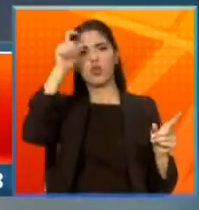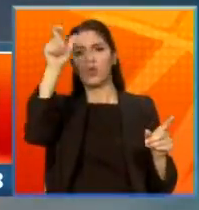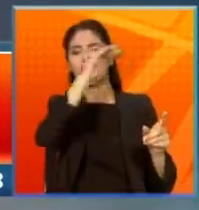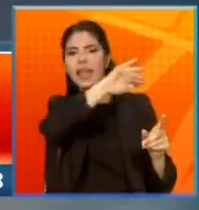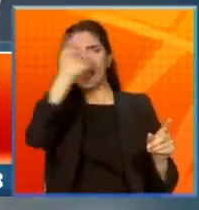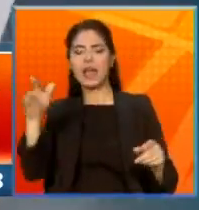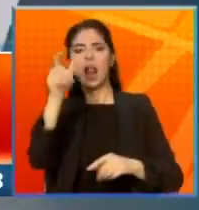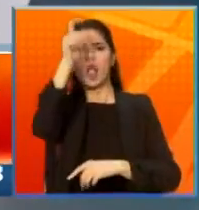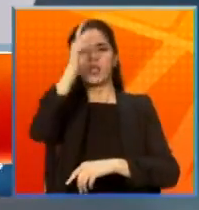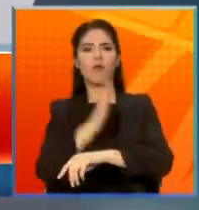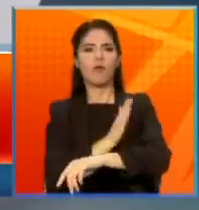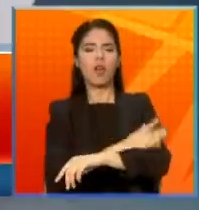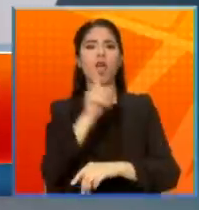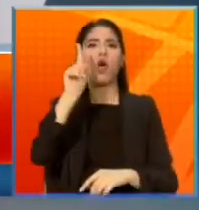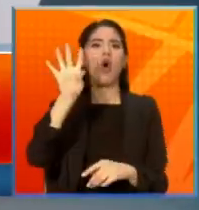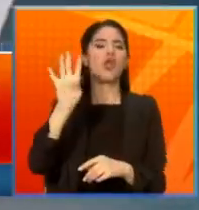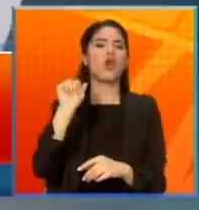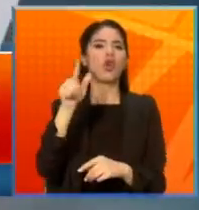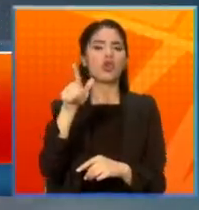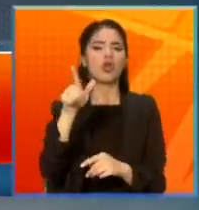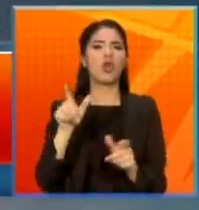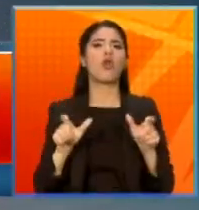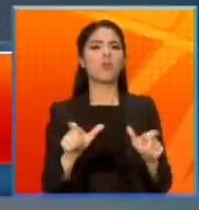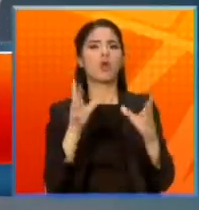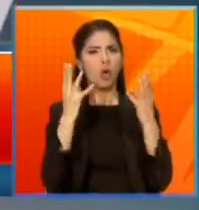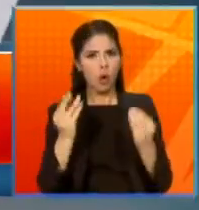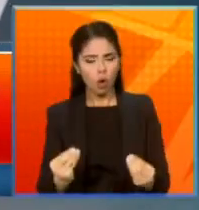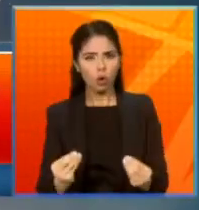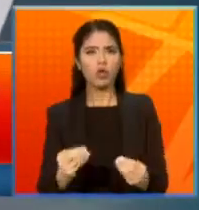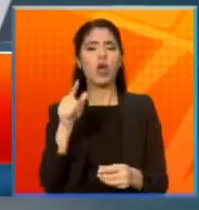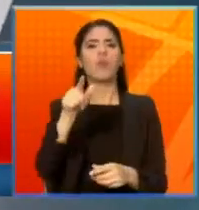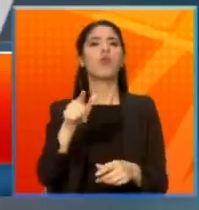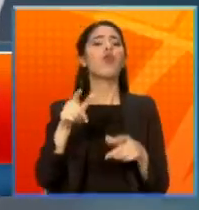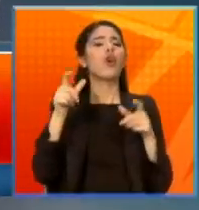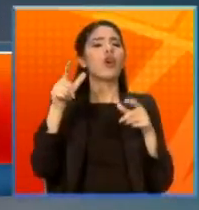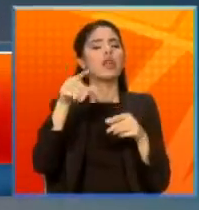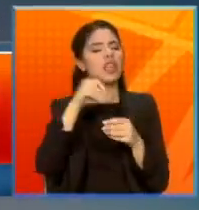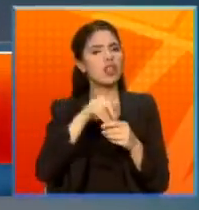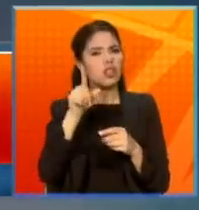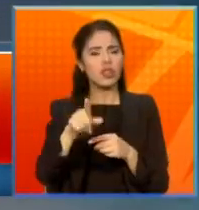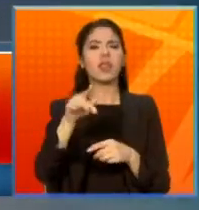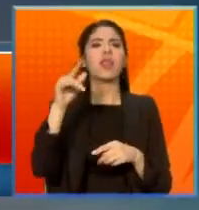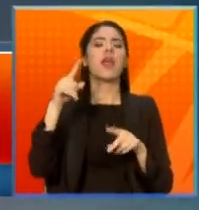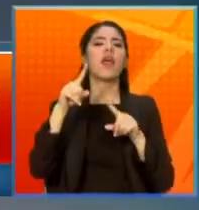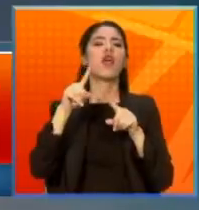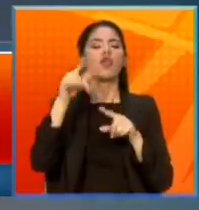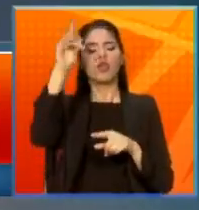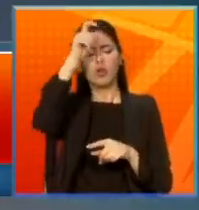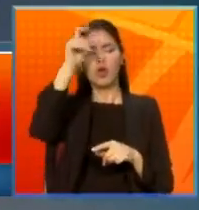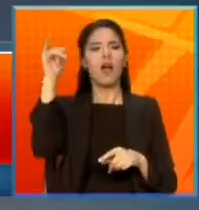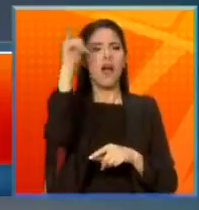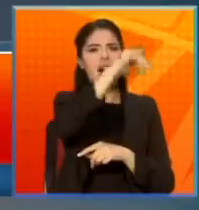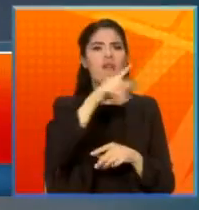vatandaşları 14 gün süreyle gözlem altında tutulacaktır. Bu çerçevede Türk Hava Yolları'na ait